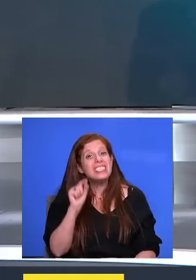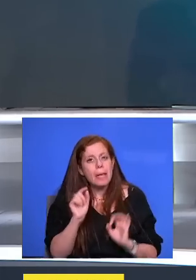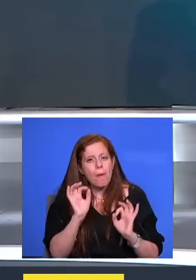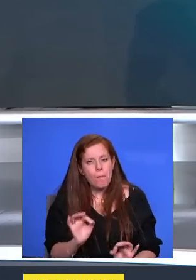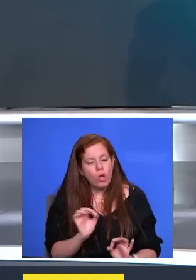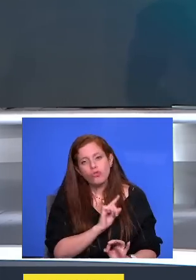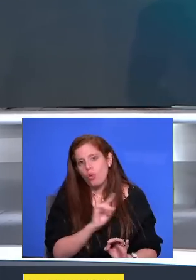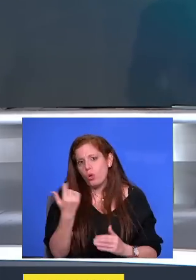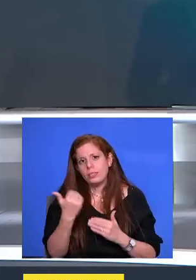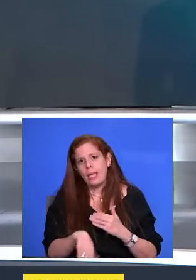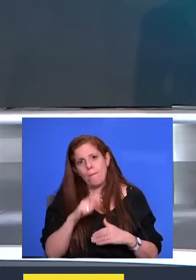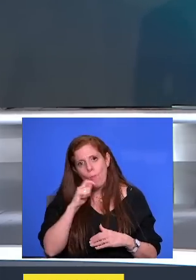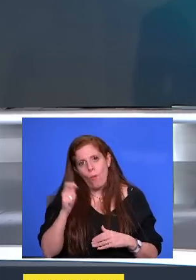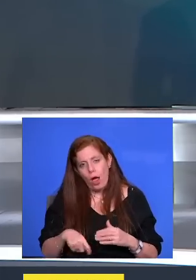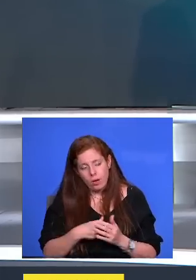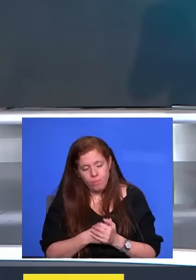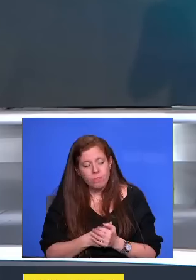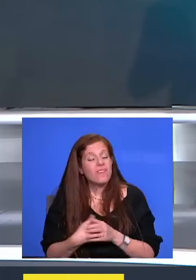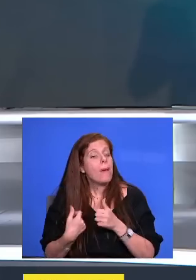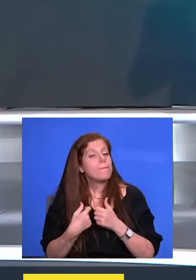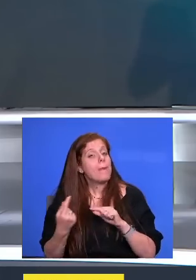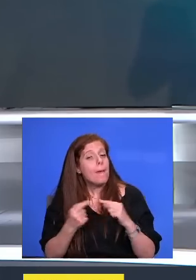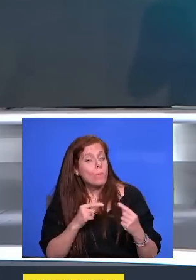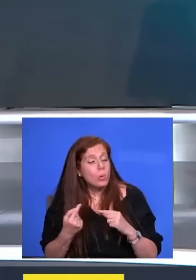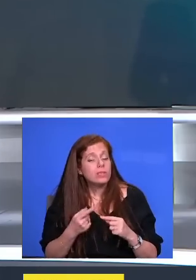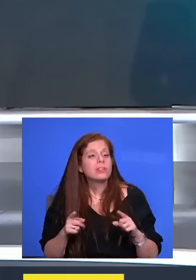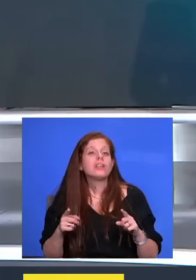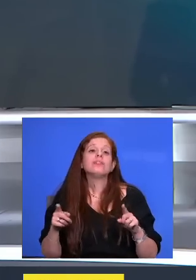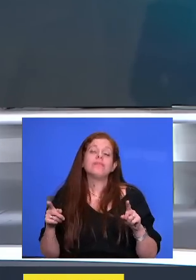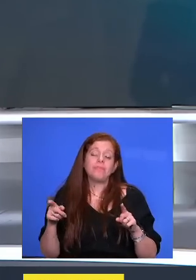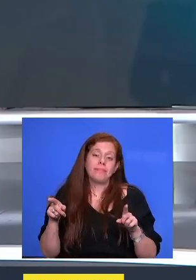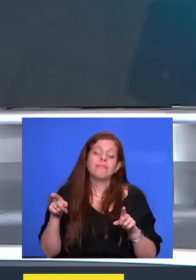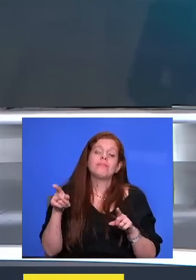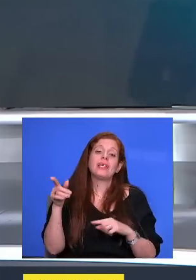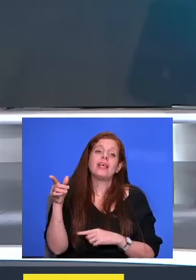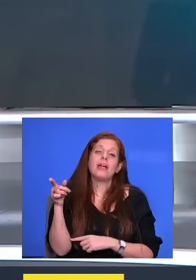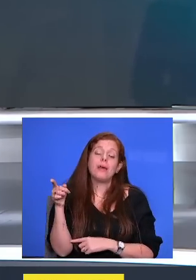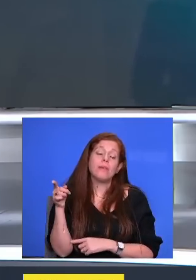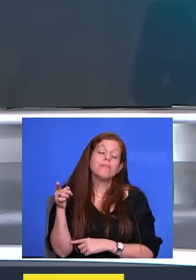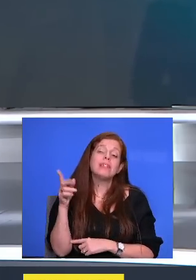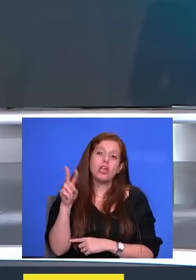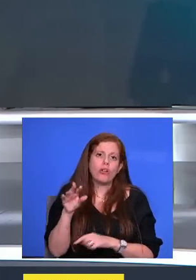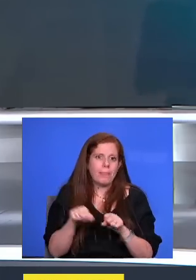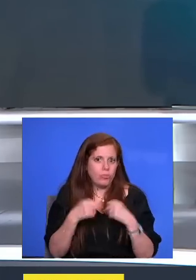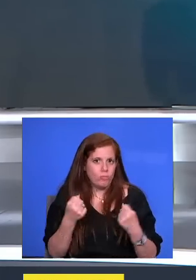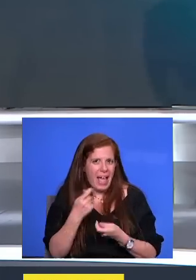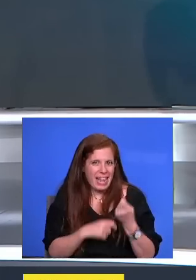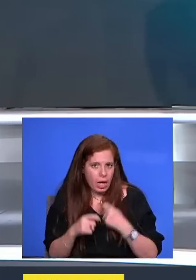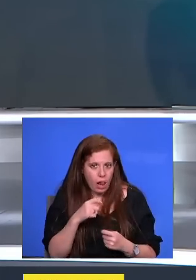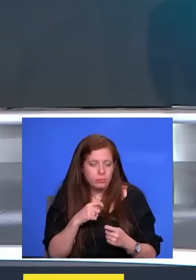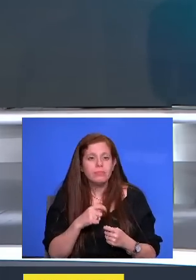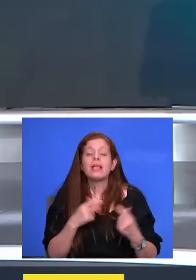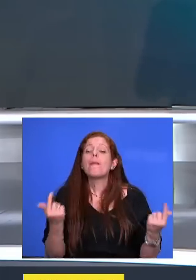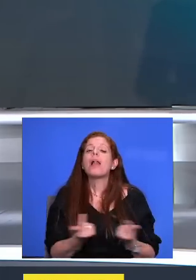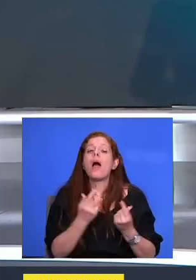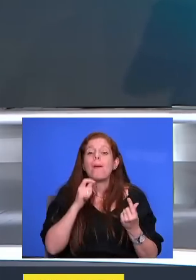יסתיים באוקראינה. ובאימות הזה, כמו משקולת על צווארן של מדינות המערב, מונח המשבר הכלכלי. המלחמה באוקראינה